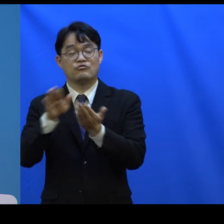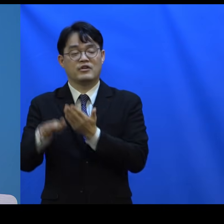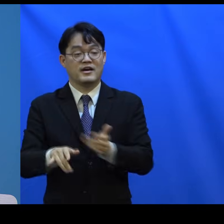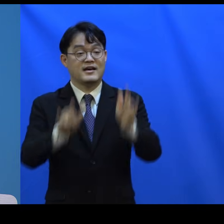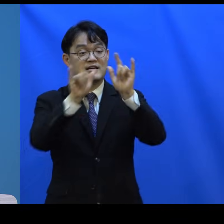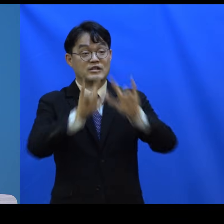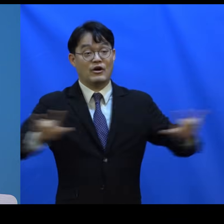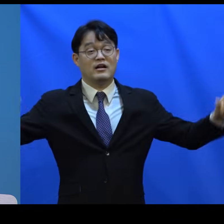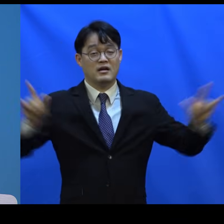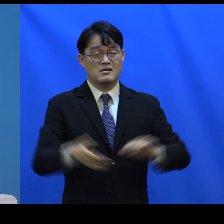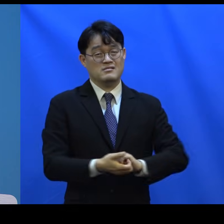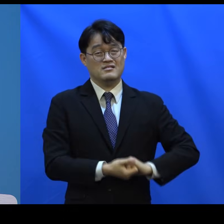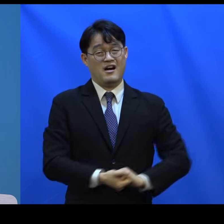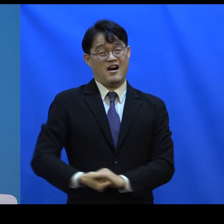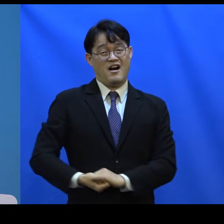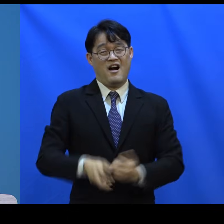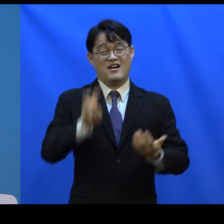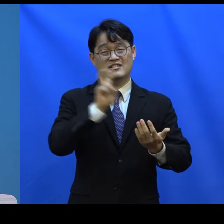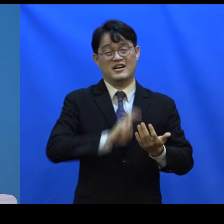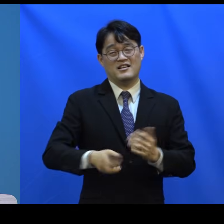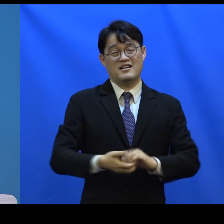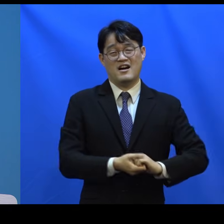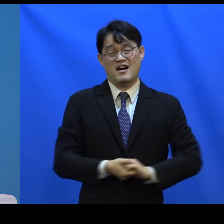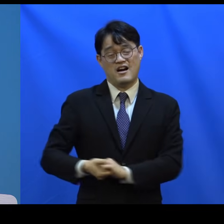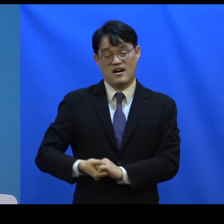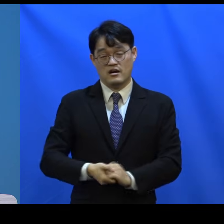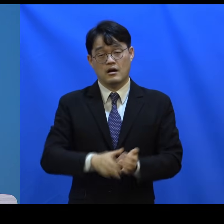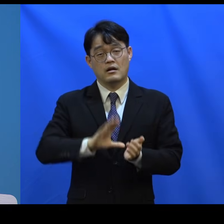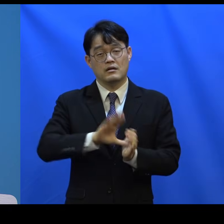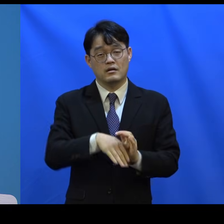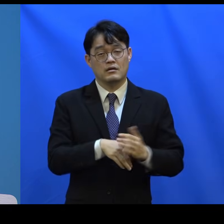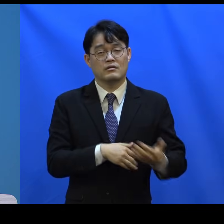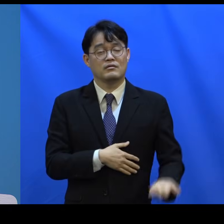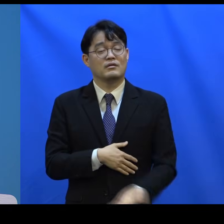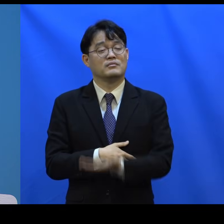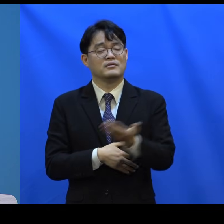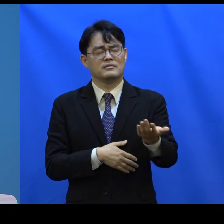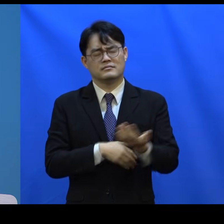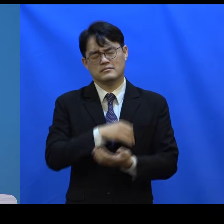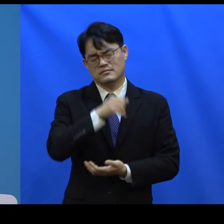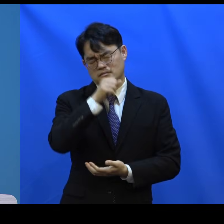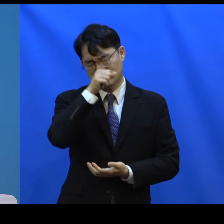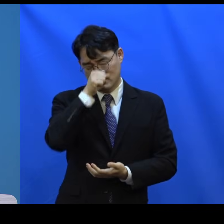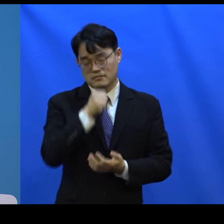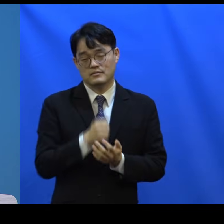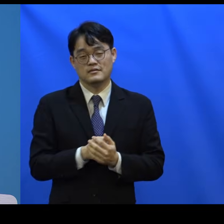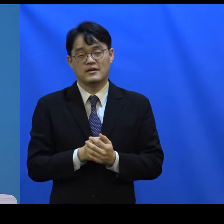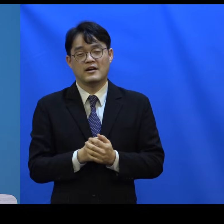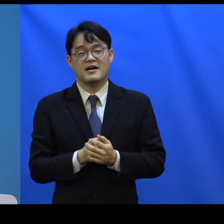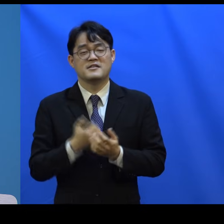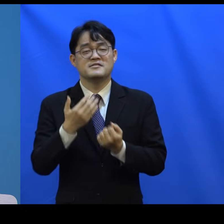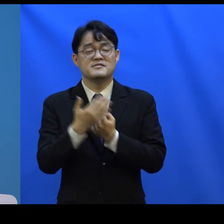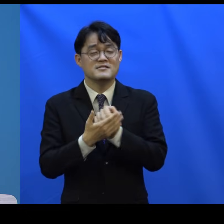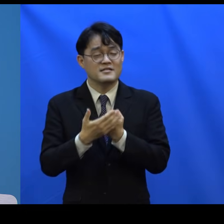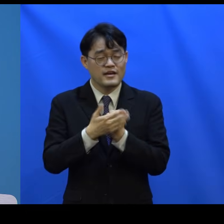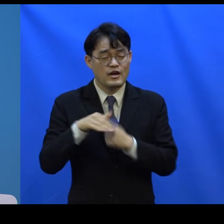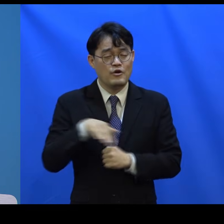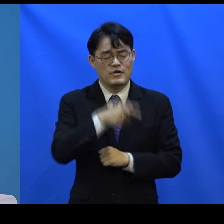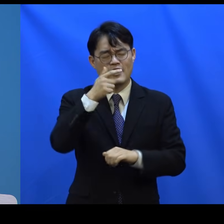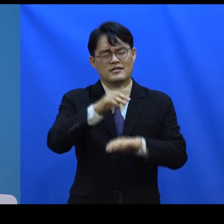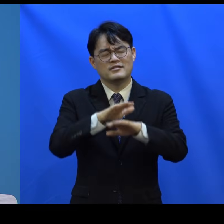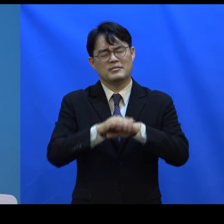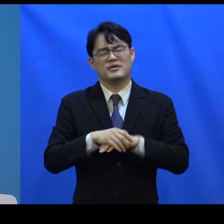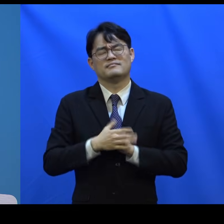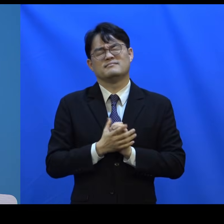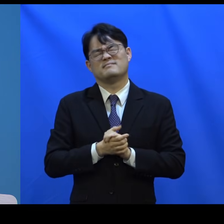성가대 그 기도송 같은 것도 여러분 그거 얼마나 좋아요. 그런 게 다 하나하나가 우리가 예배 안으로 깊이